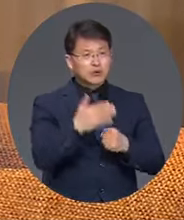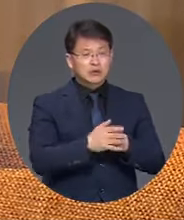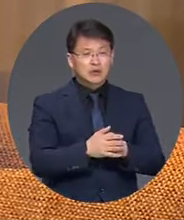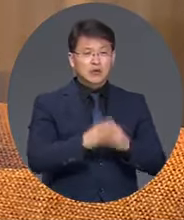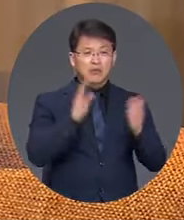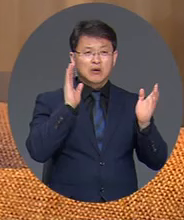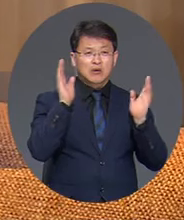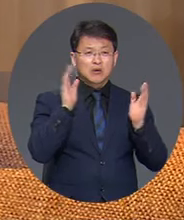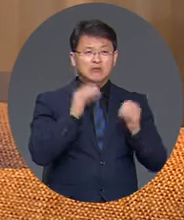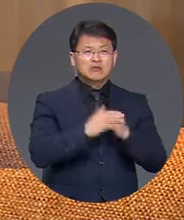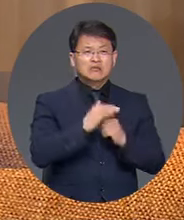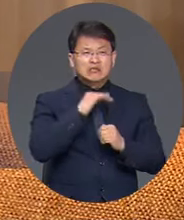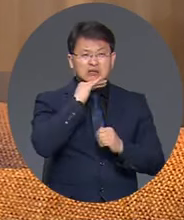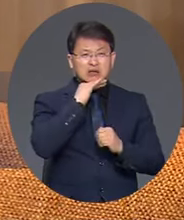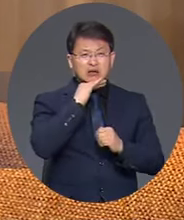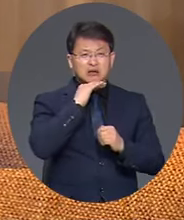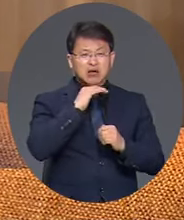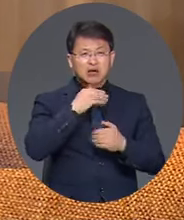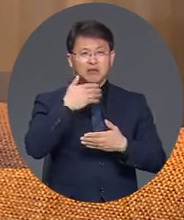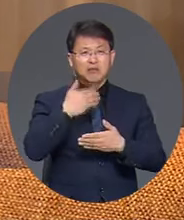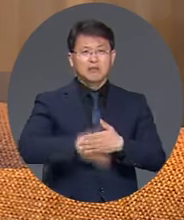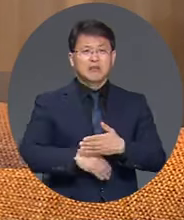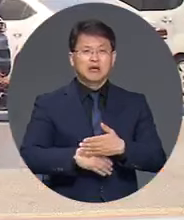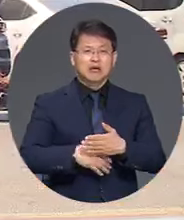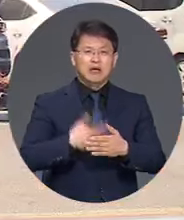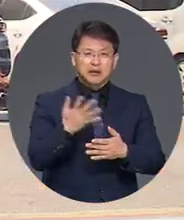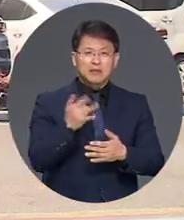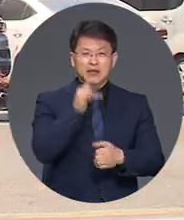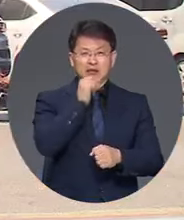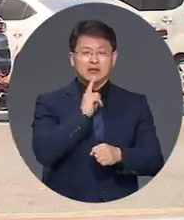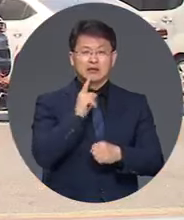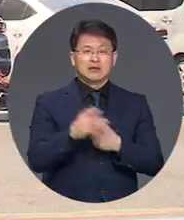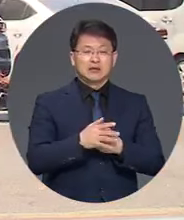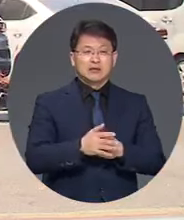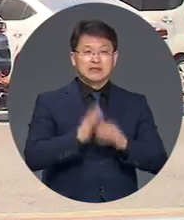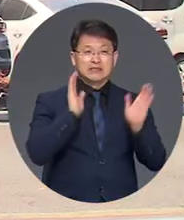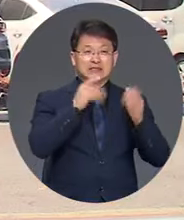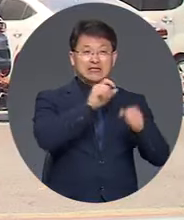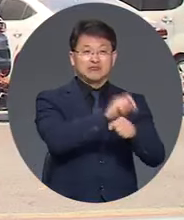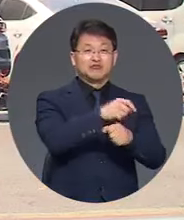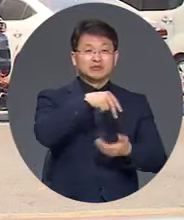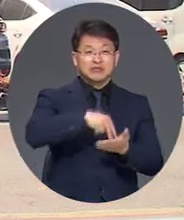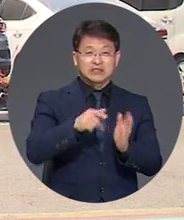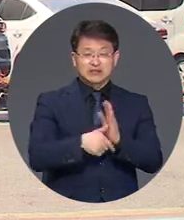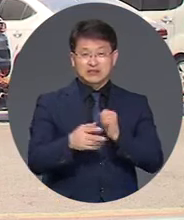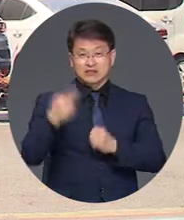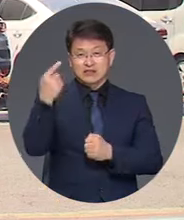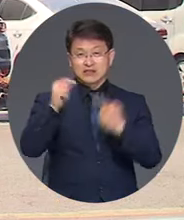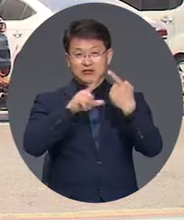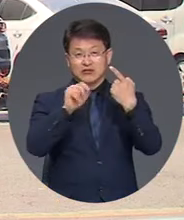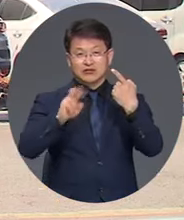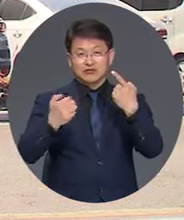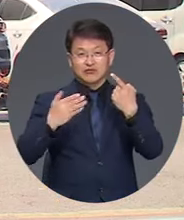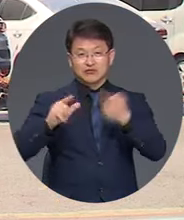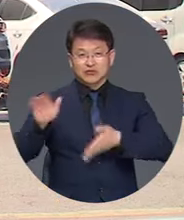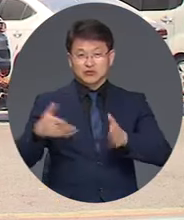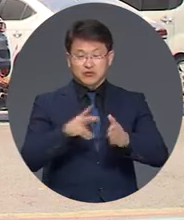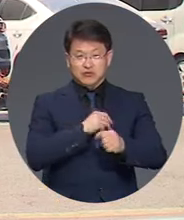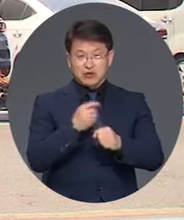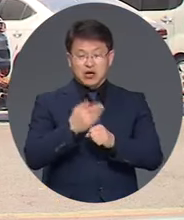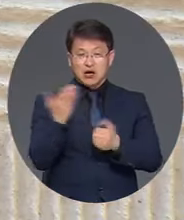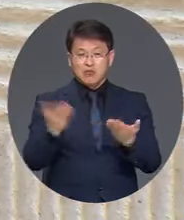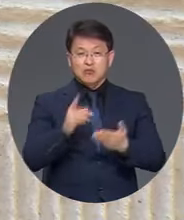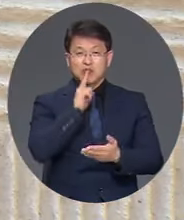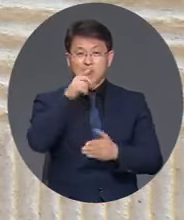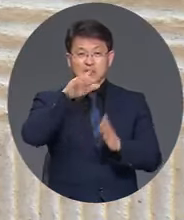배우들이 힘겹게 기다린 부분을 놓쳤다. 극단 사무국은 1월 29일 도의회 업무